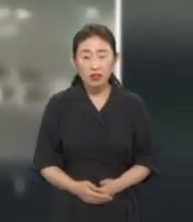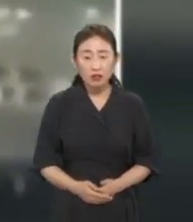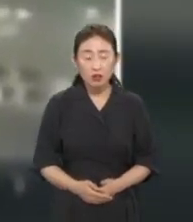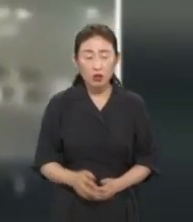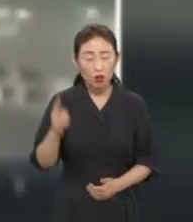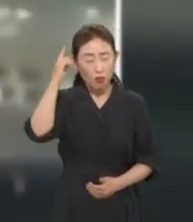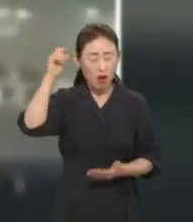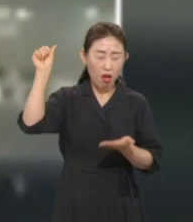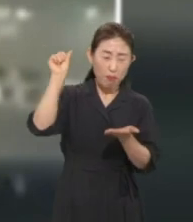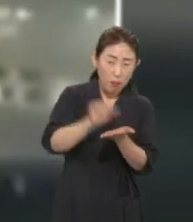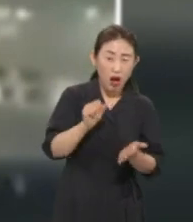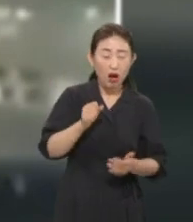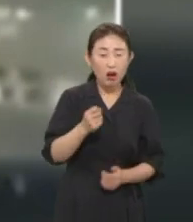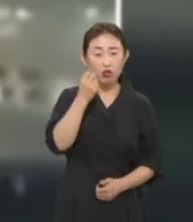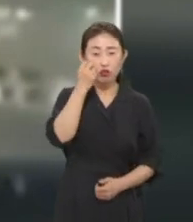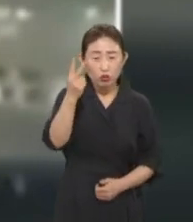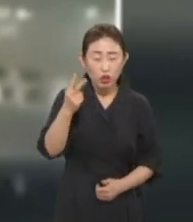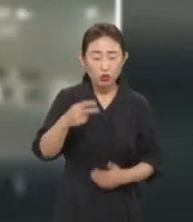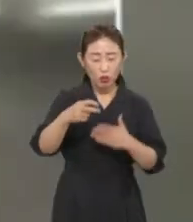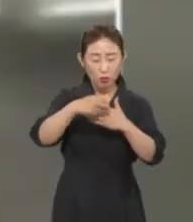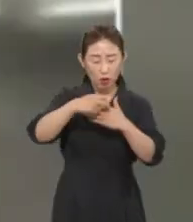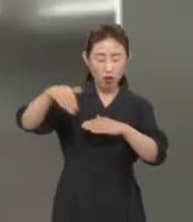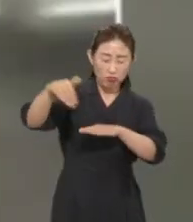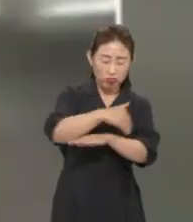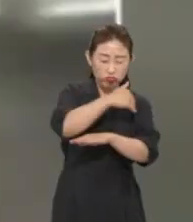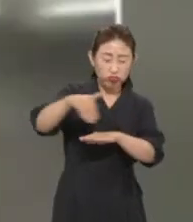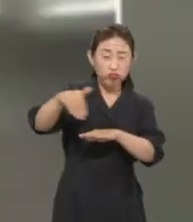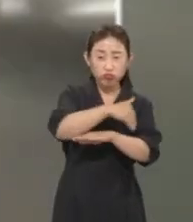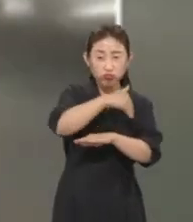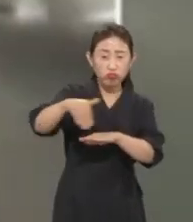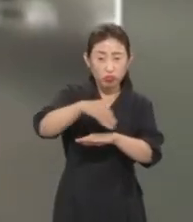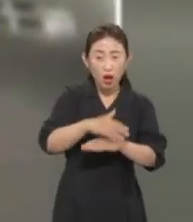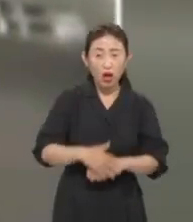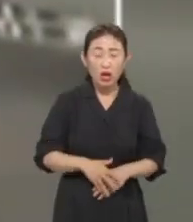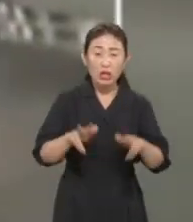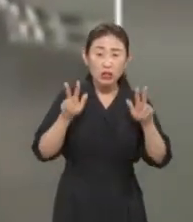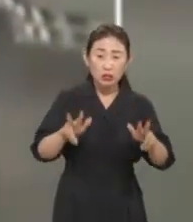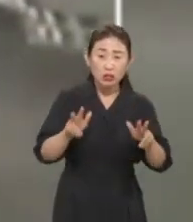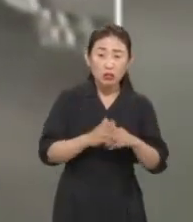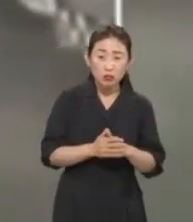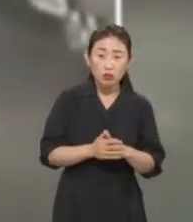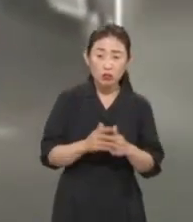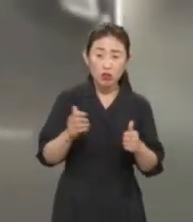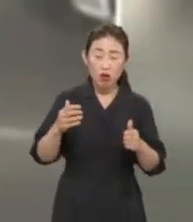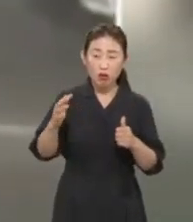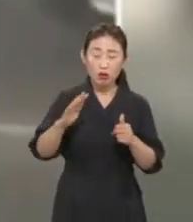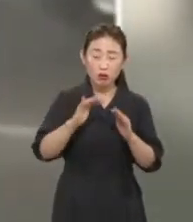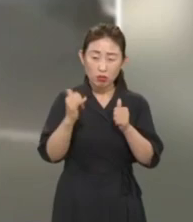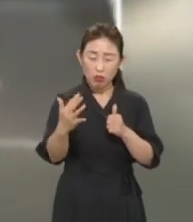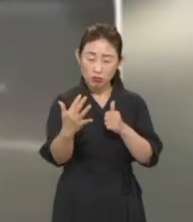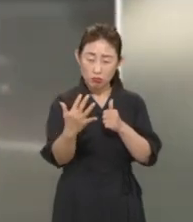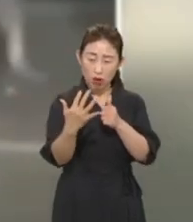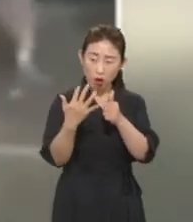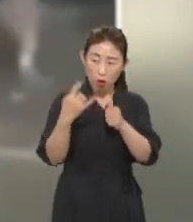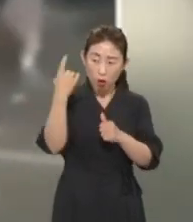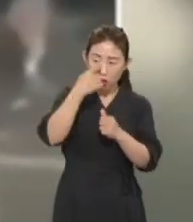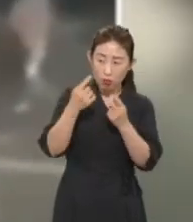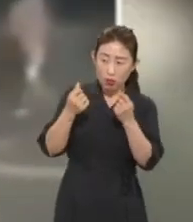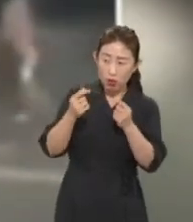뇌진탕과 타박상 등으로 두달 넘게 병원 치료를 받아야 했던 피해자는 아직도 가해남성과 비슷한 이들을 볼 때마다